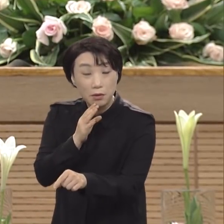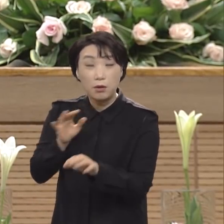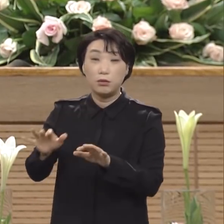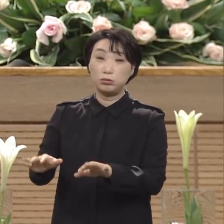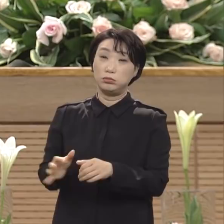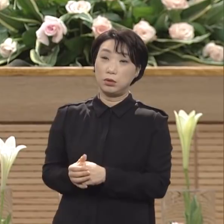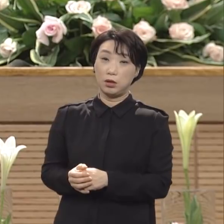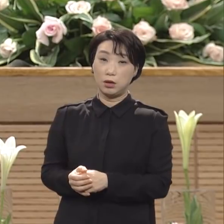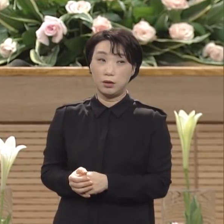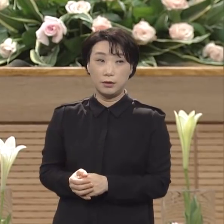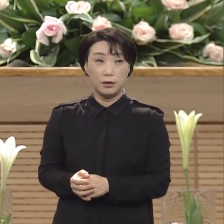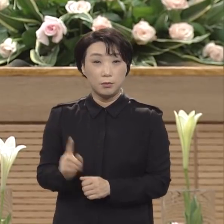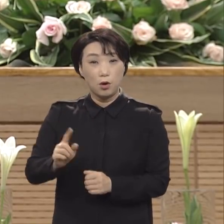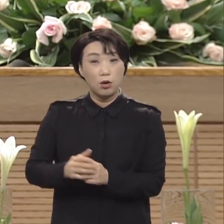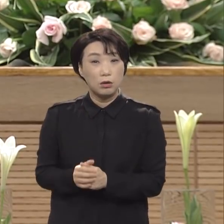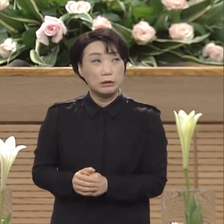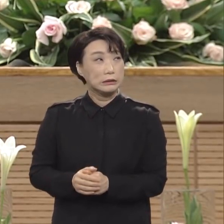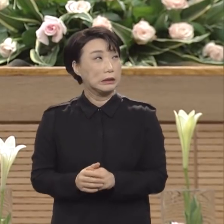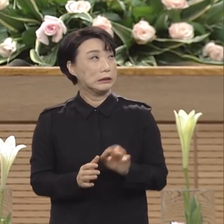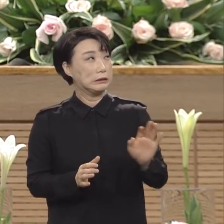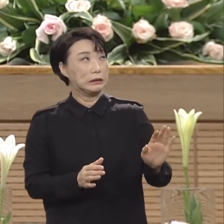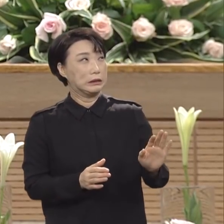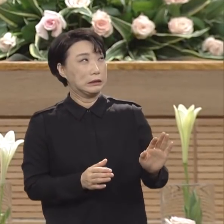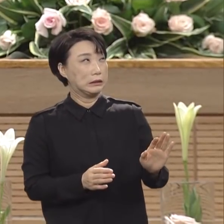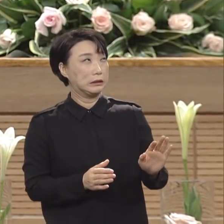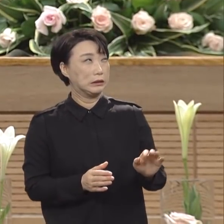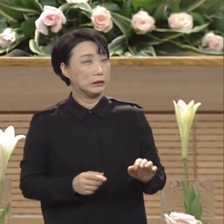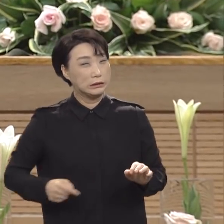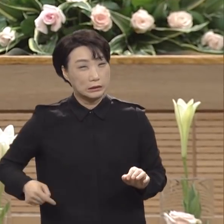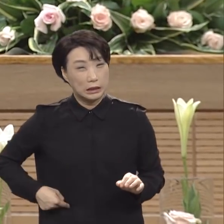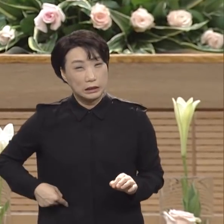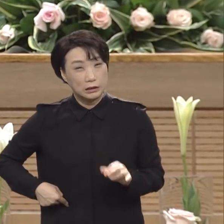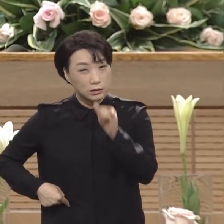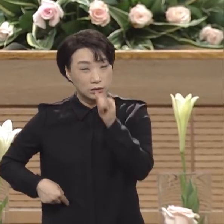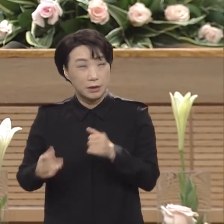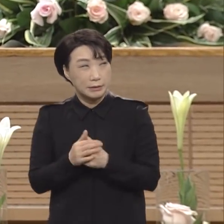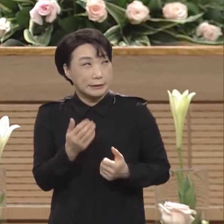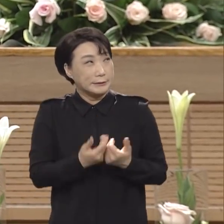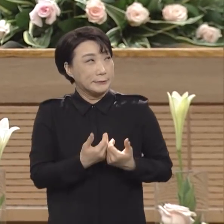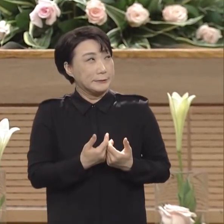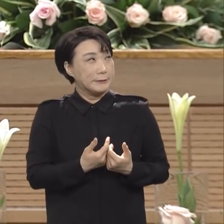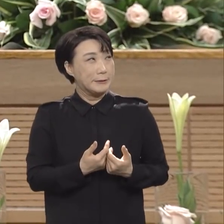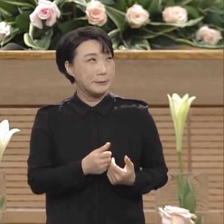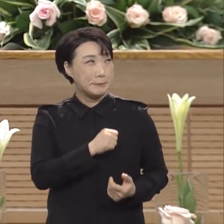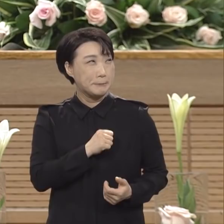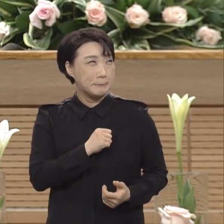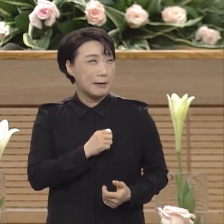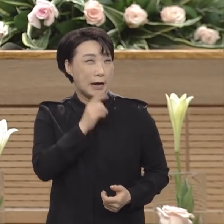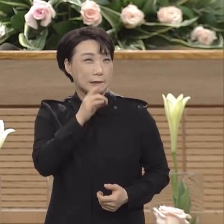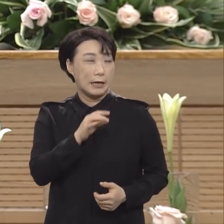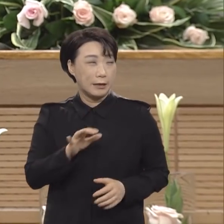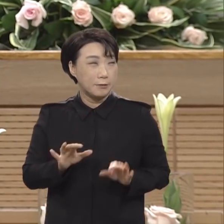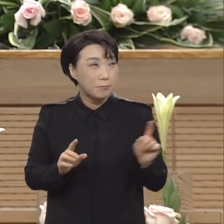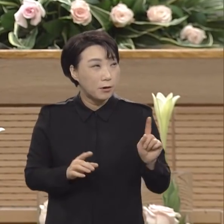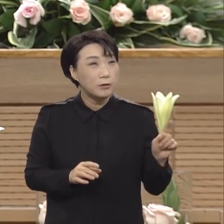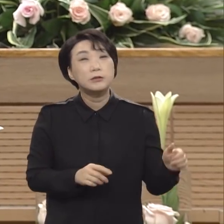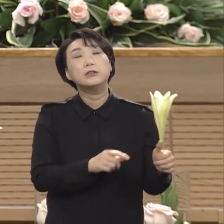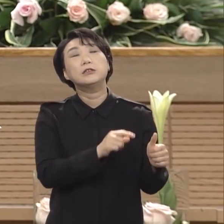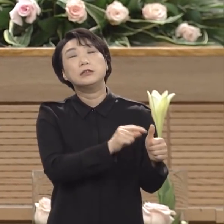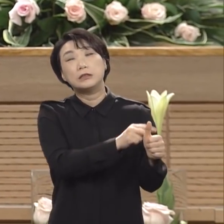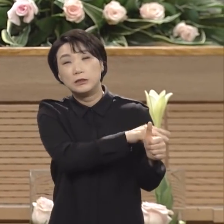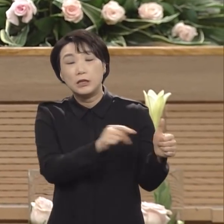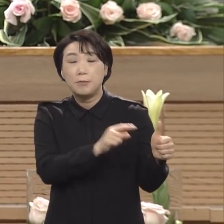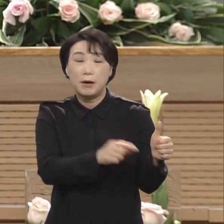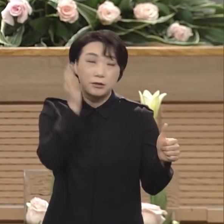네. 이제 그만 듣겠다고 양심이 찔리고 꺼리끼니까 양심을 스데반을